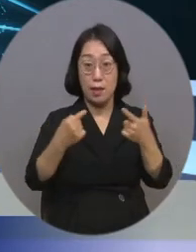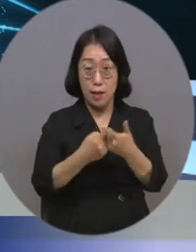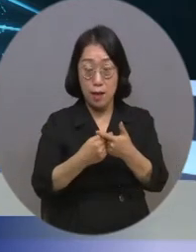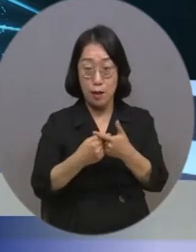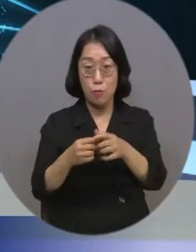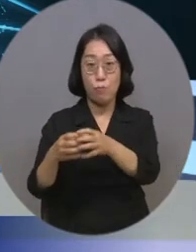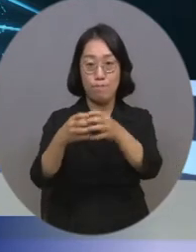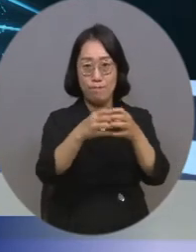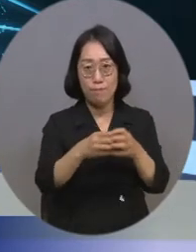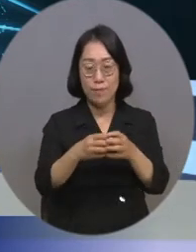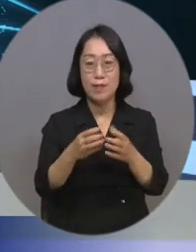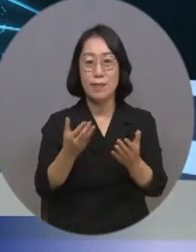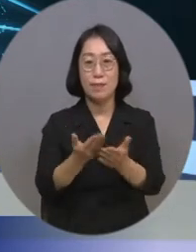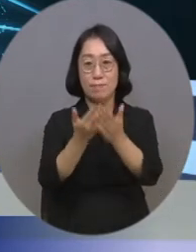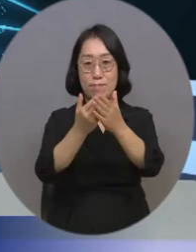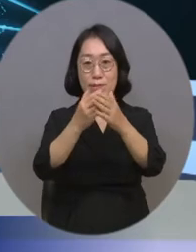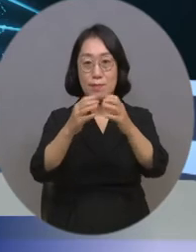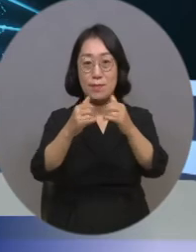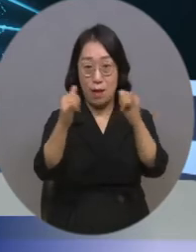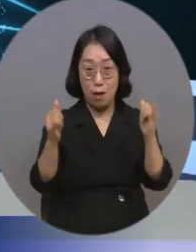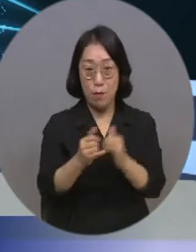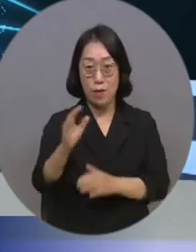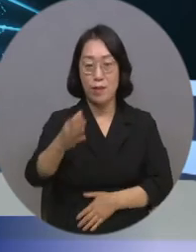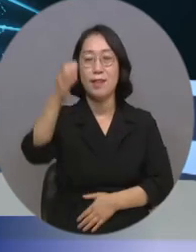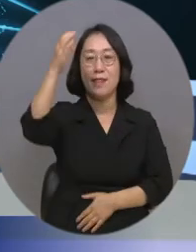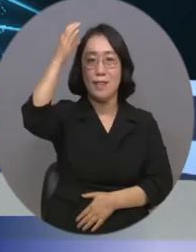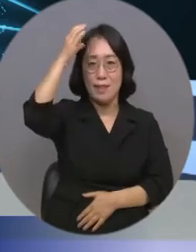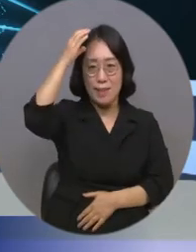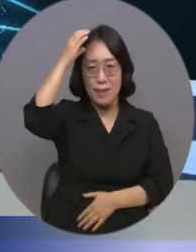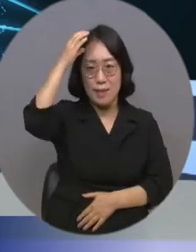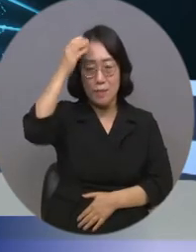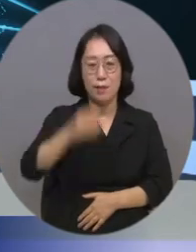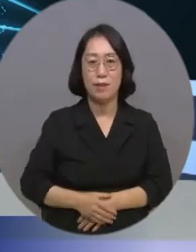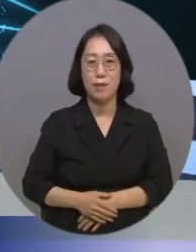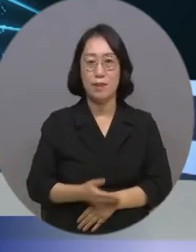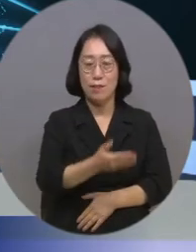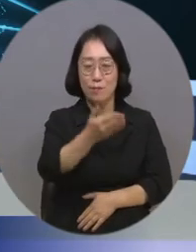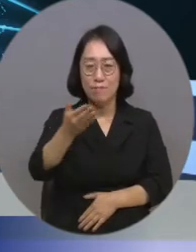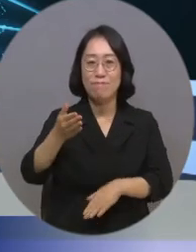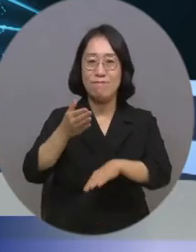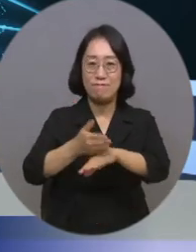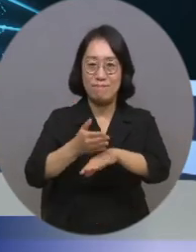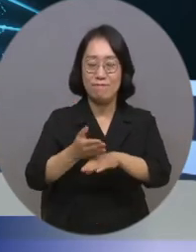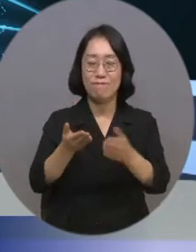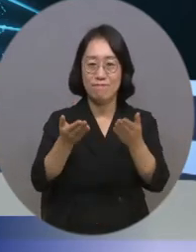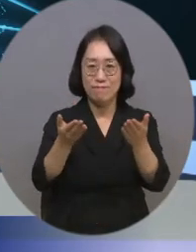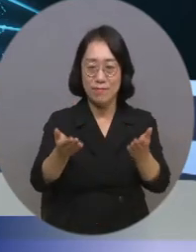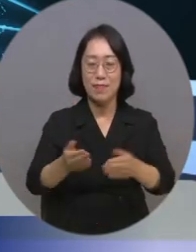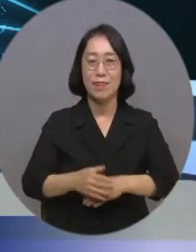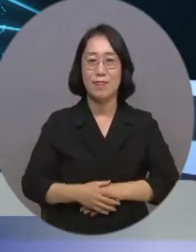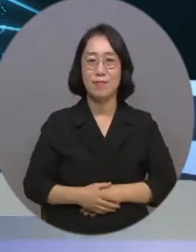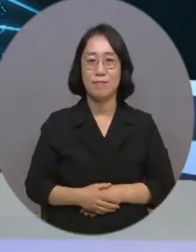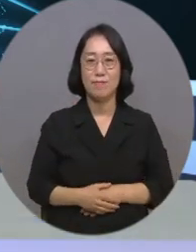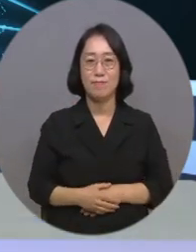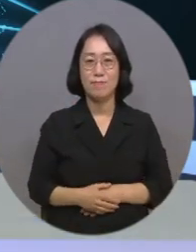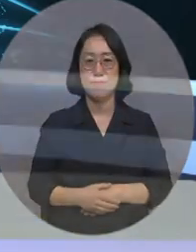사회로 나아가기를 기대합니다. 이상 복지TV 뉴스를 마칩니다. 시청해주신 여러분 고맙습니다.